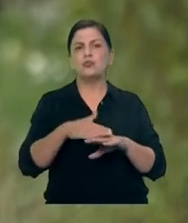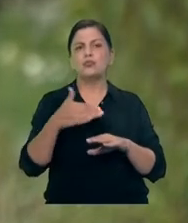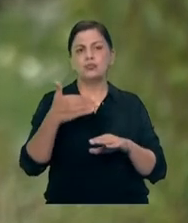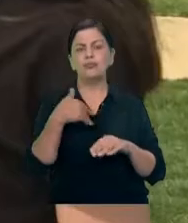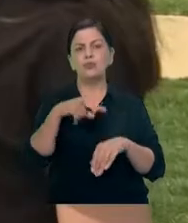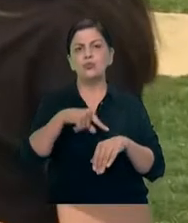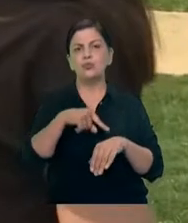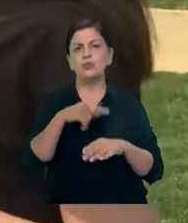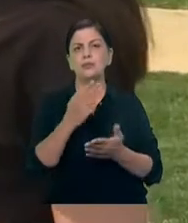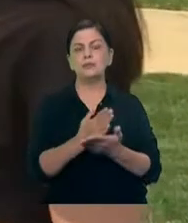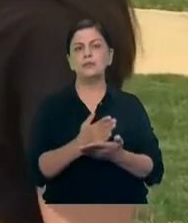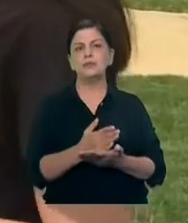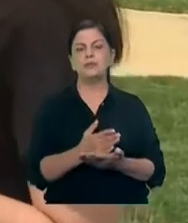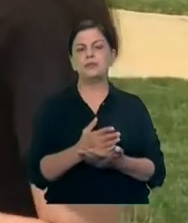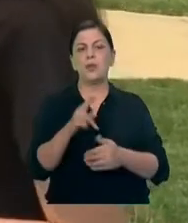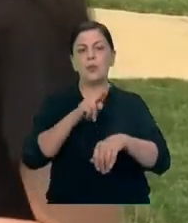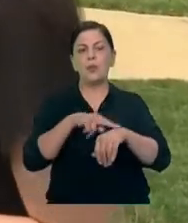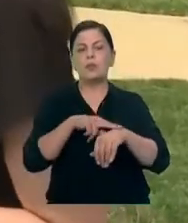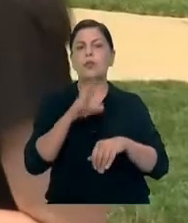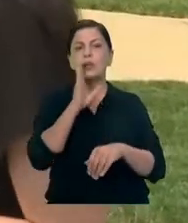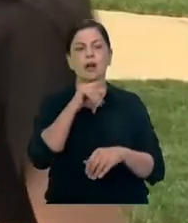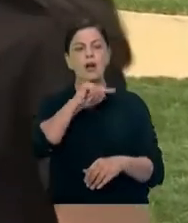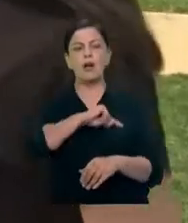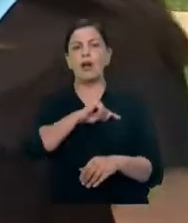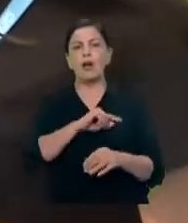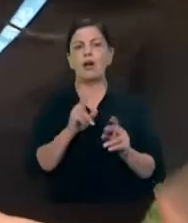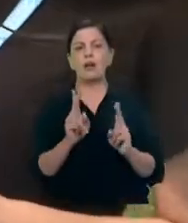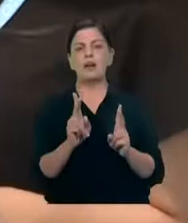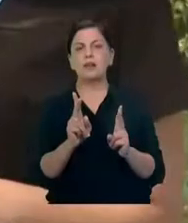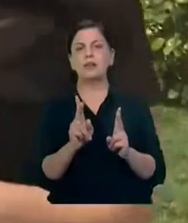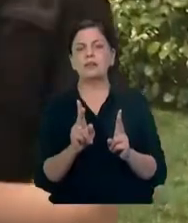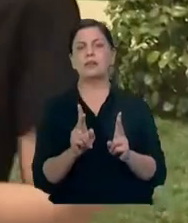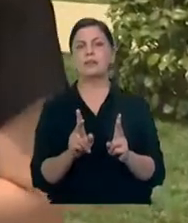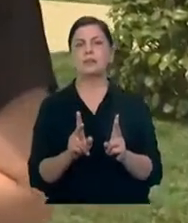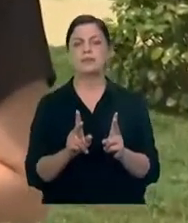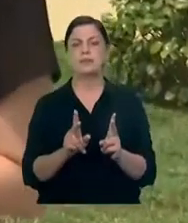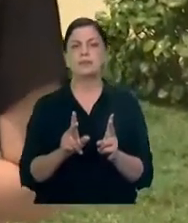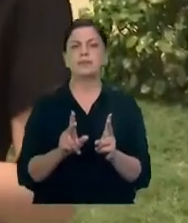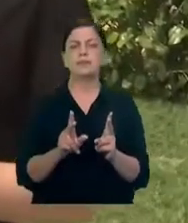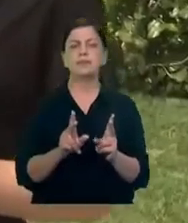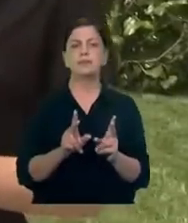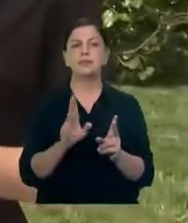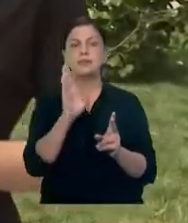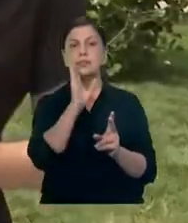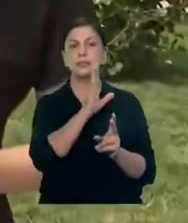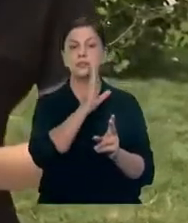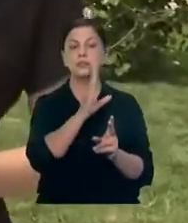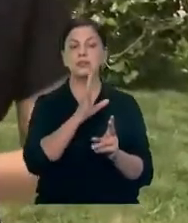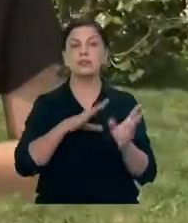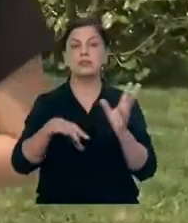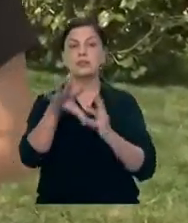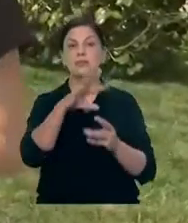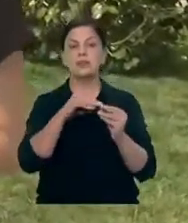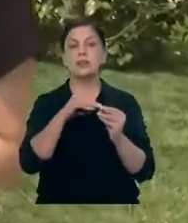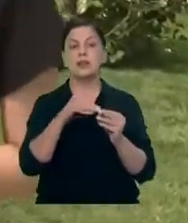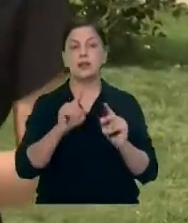hiss eləyirəm. Bir polis qadın hansı xarakterə malik olmalıdır? Mən qeyd edeyim ki, ən azından qadınlar daxili işlər orqanlarına